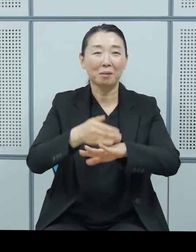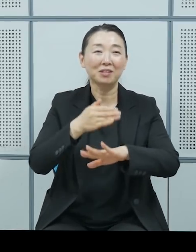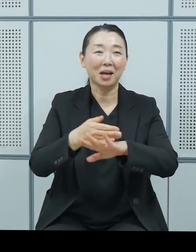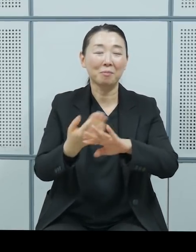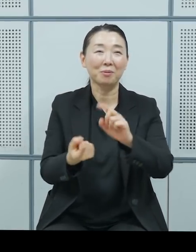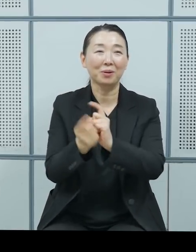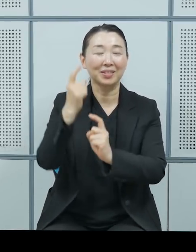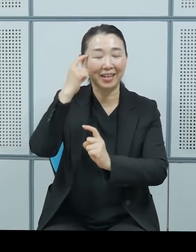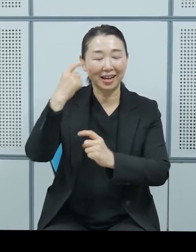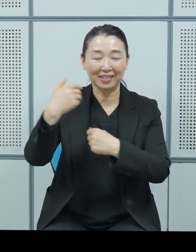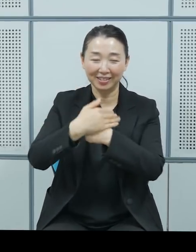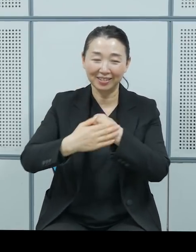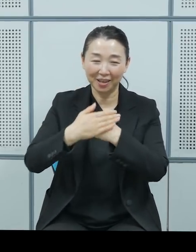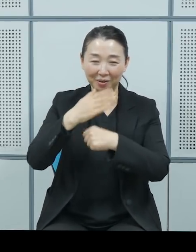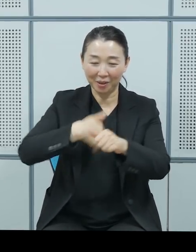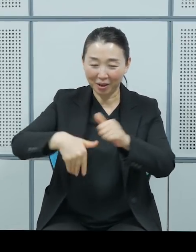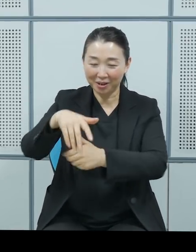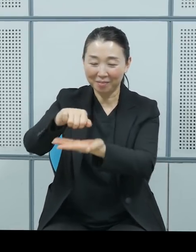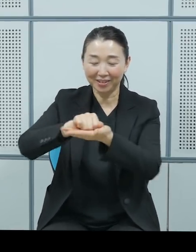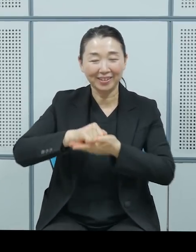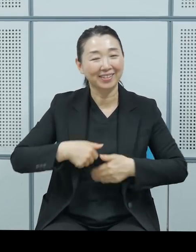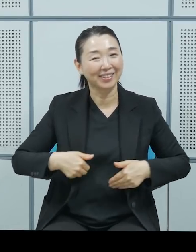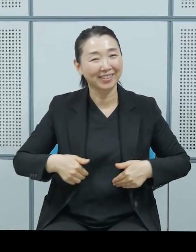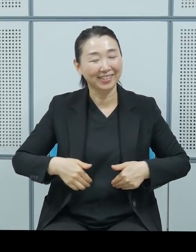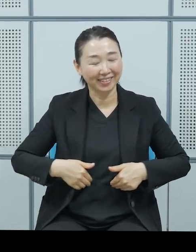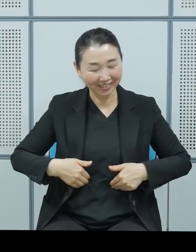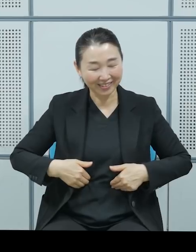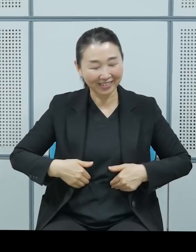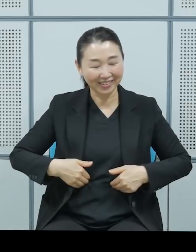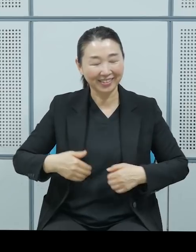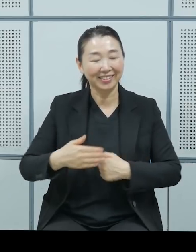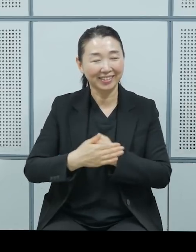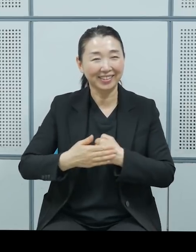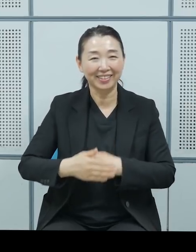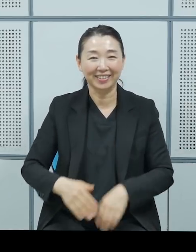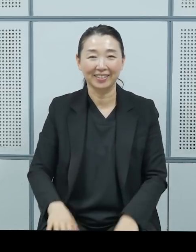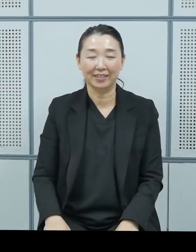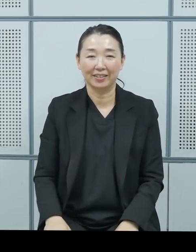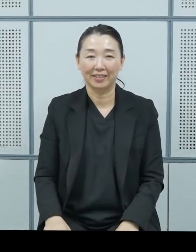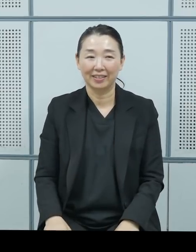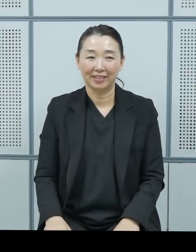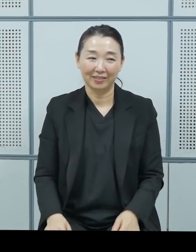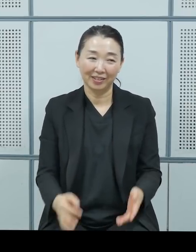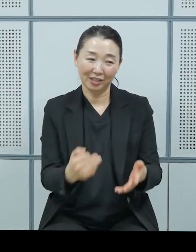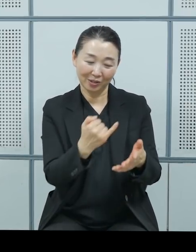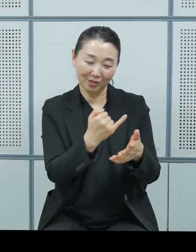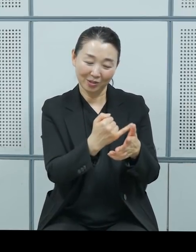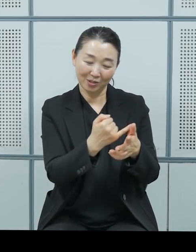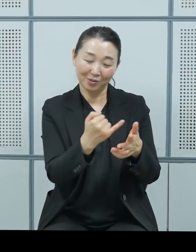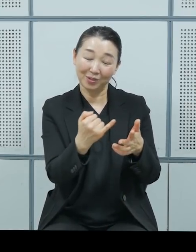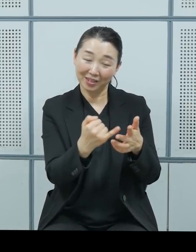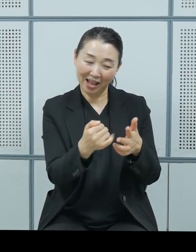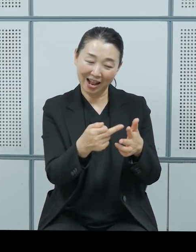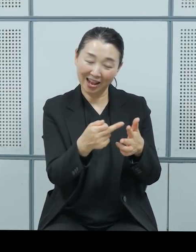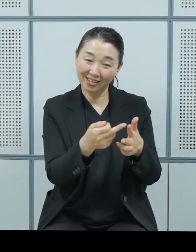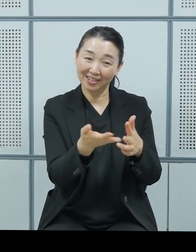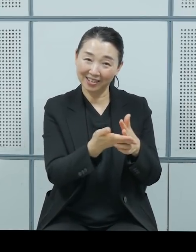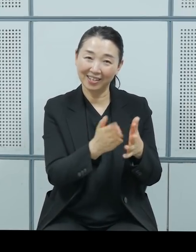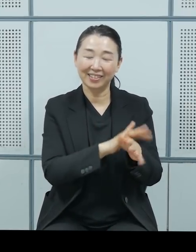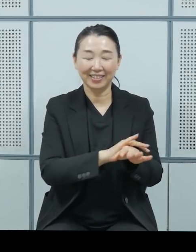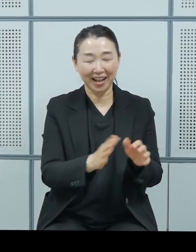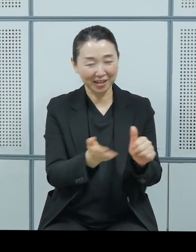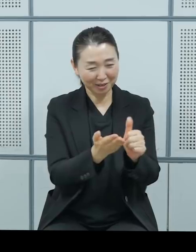감사함으로 은혜로 내 환경을 받아들여야겠구나라는 은혜를 받게 됐습니다. 우리 두 딸과 건강한 아들